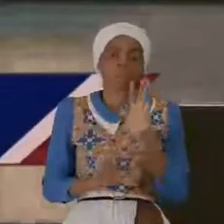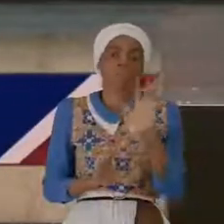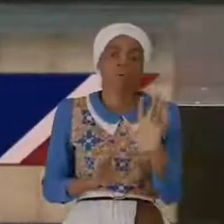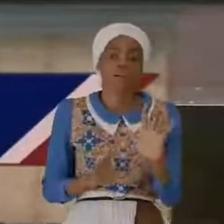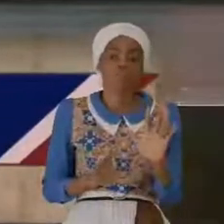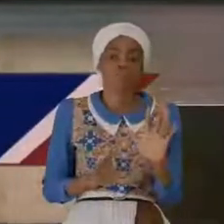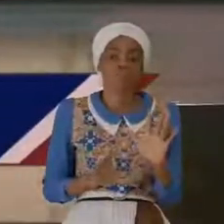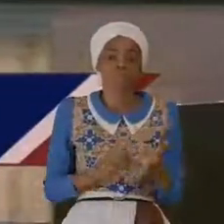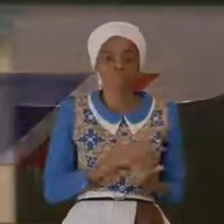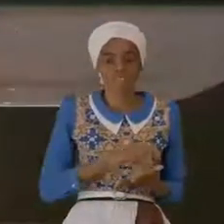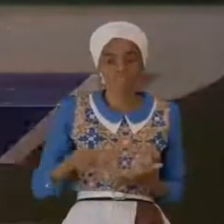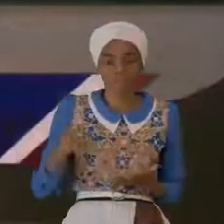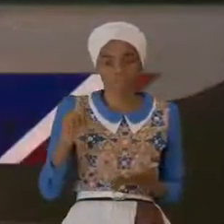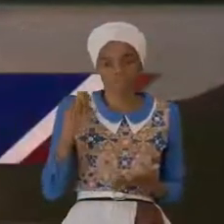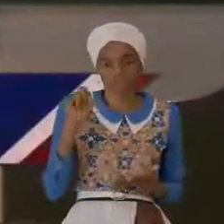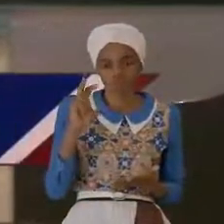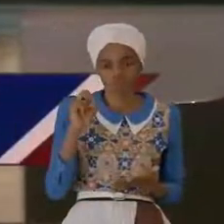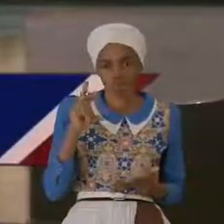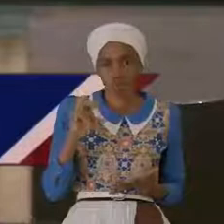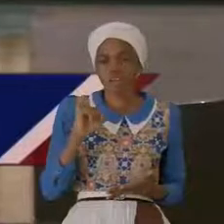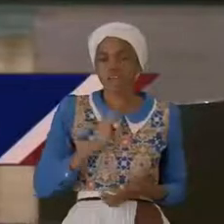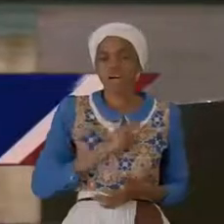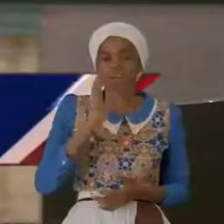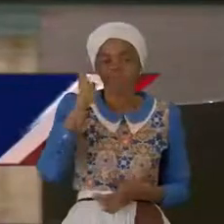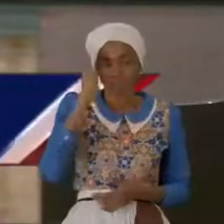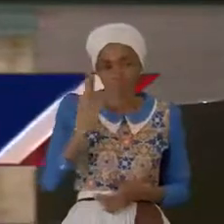5, verset 12.